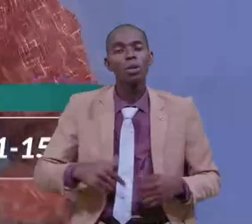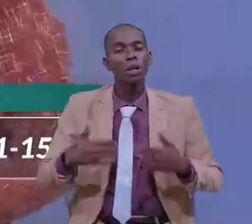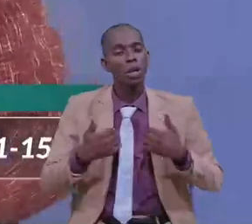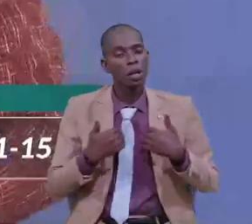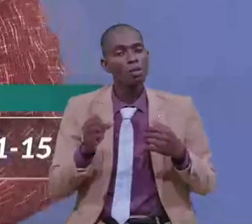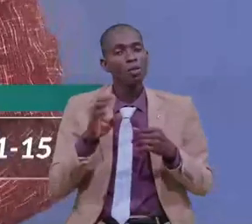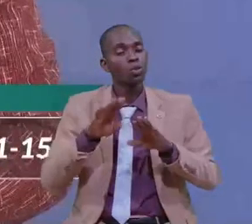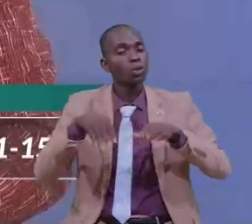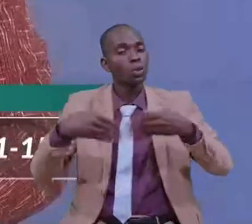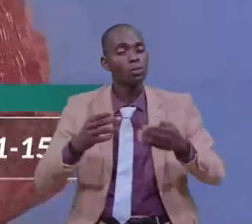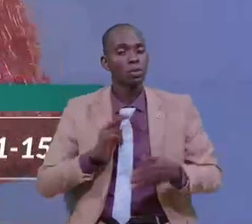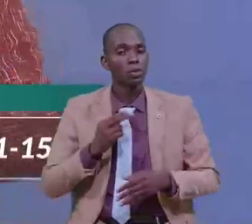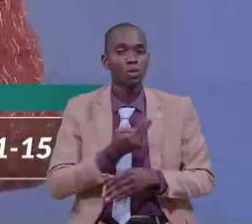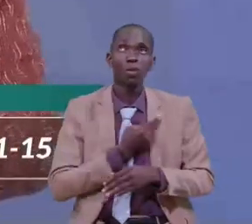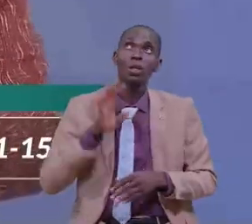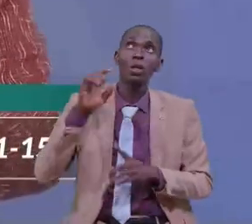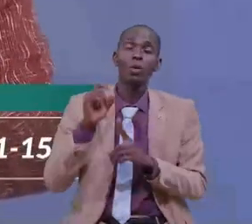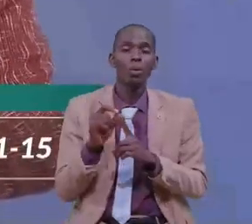L'Éternel nous a donné